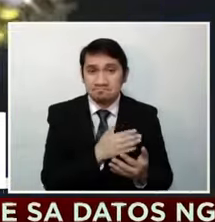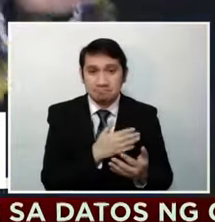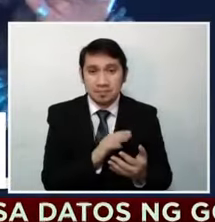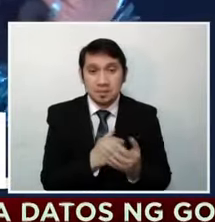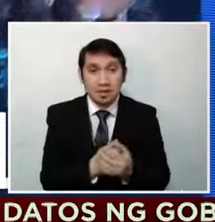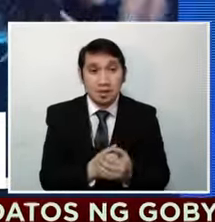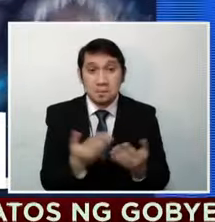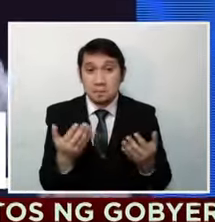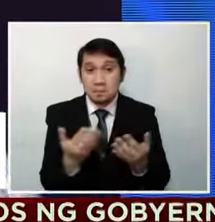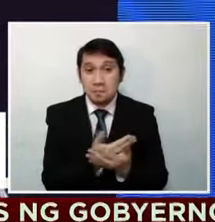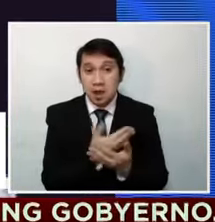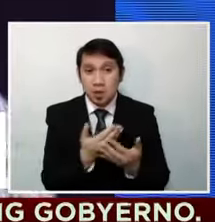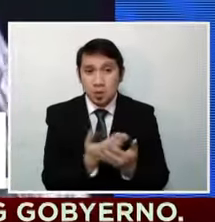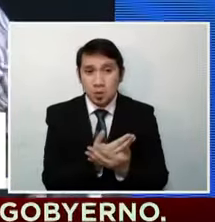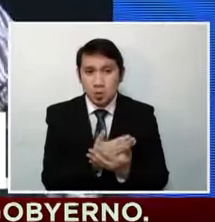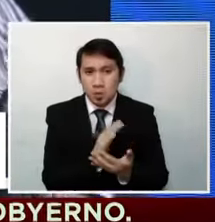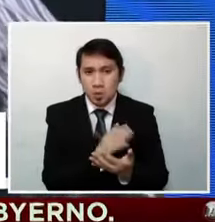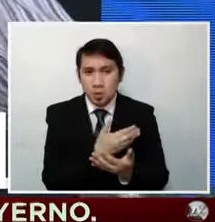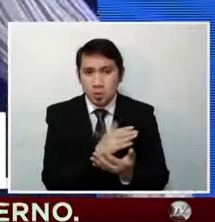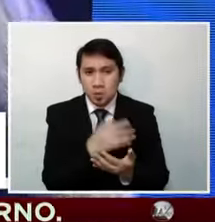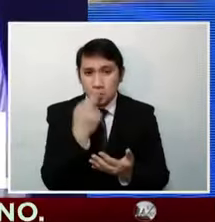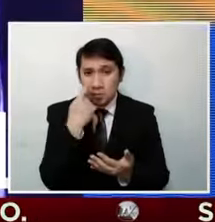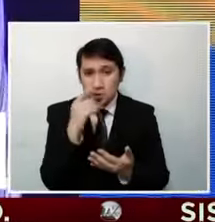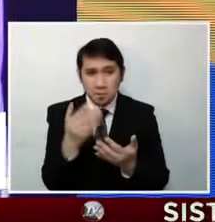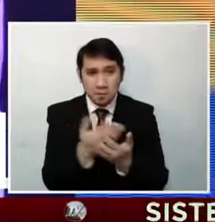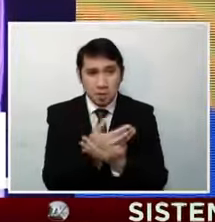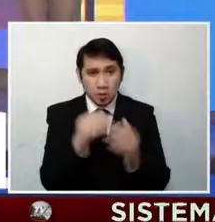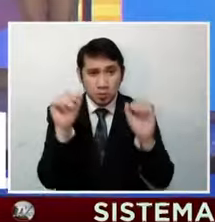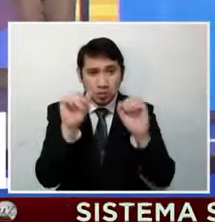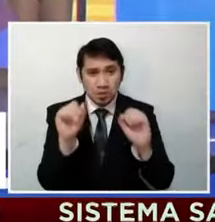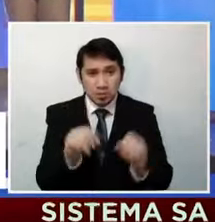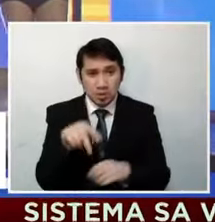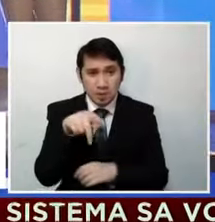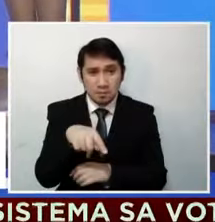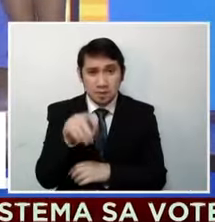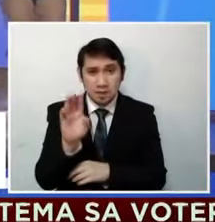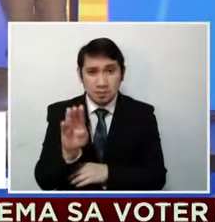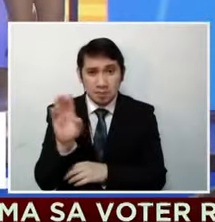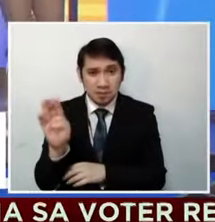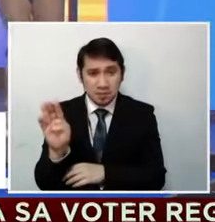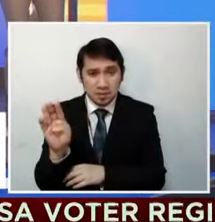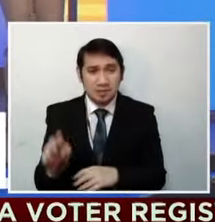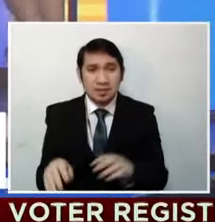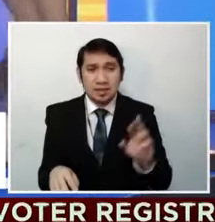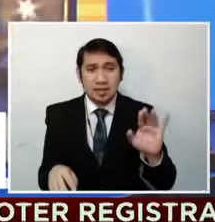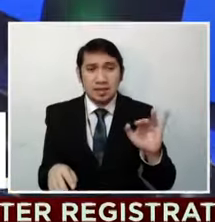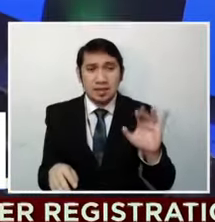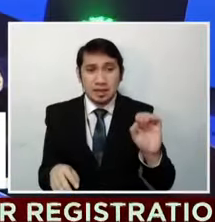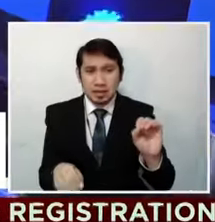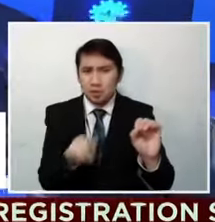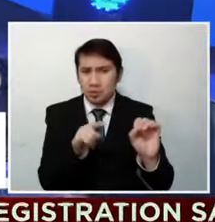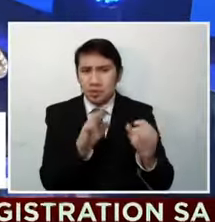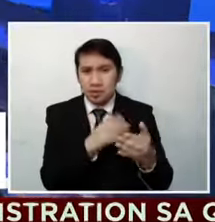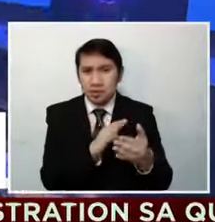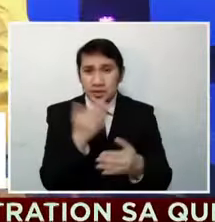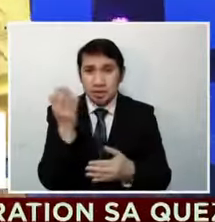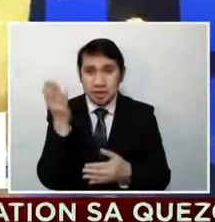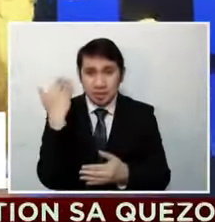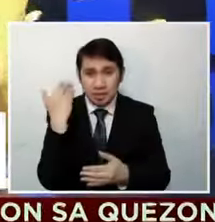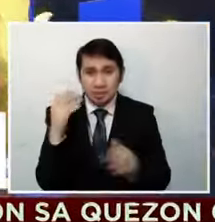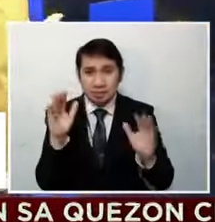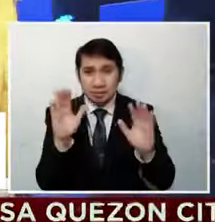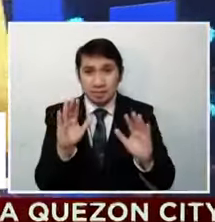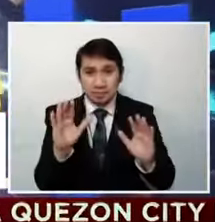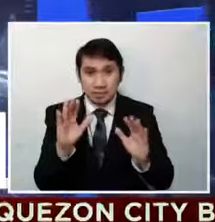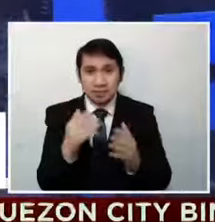Bagong versyon ng kantang Pinoy Ako para sa pinakabagong season ng Pinoy Big Brother ang kinanta ni Rico Blanco sa ASAP Natin To nitong weekend. Sani puwersa ang